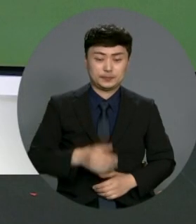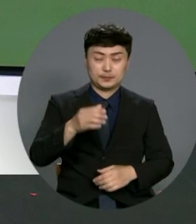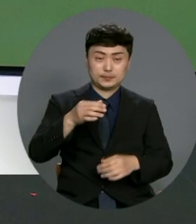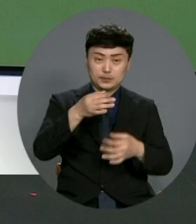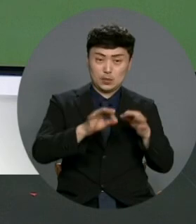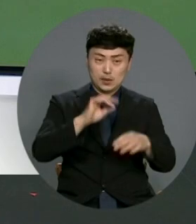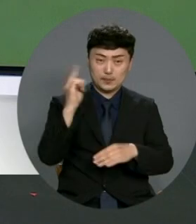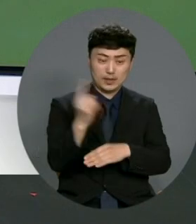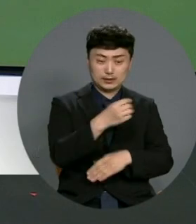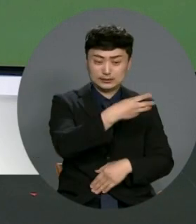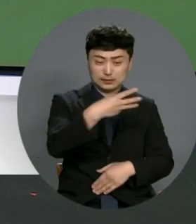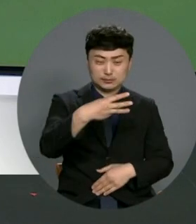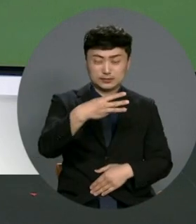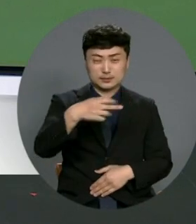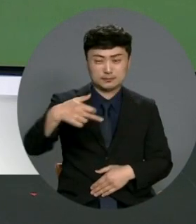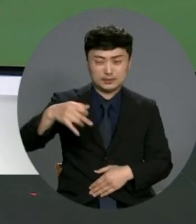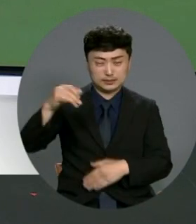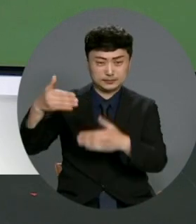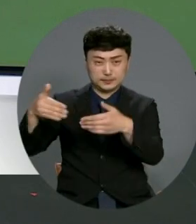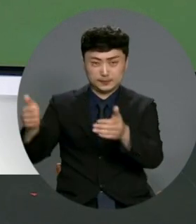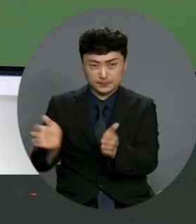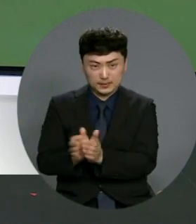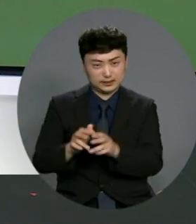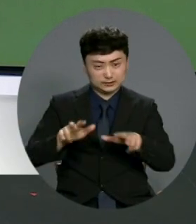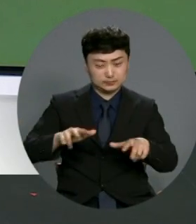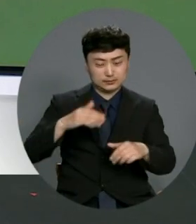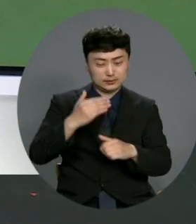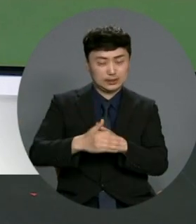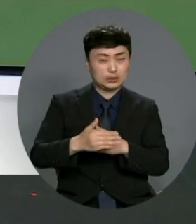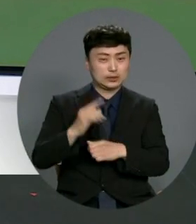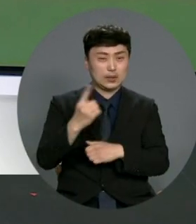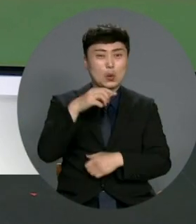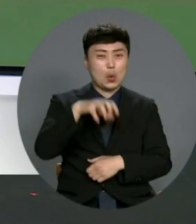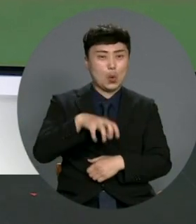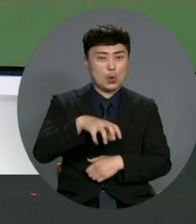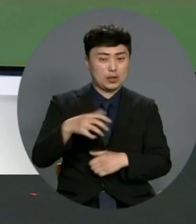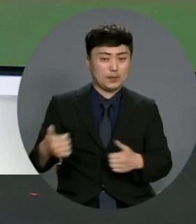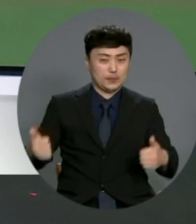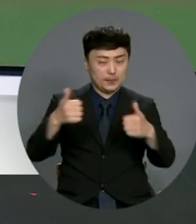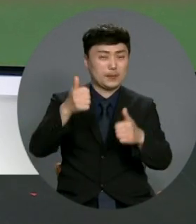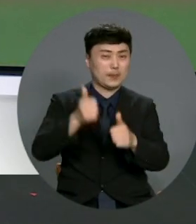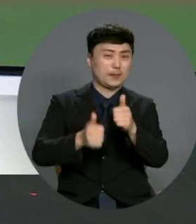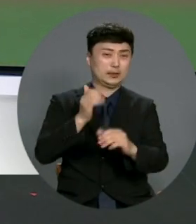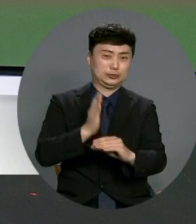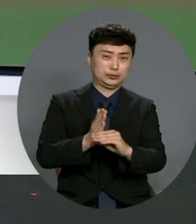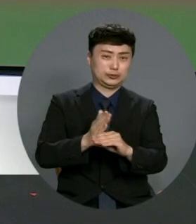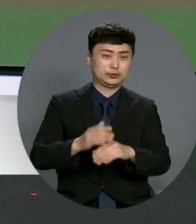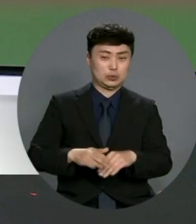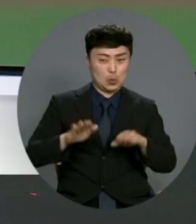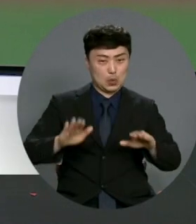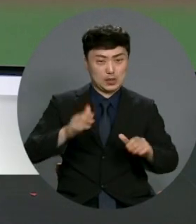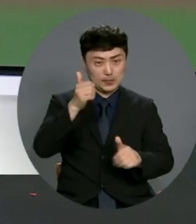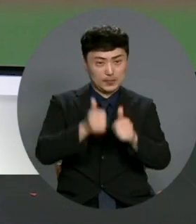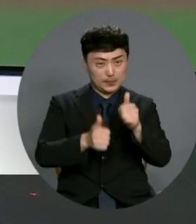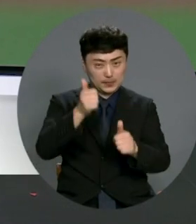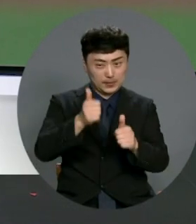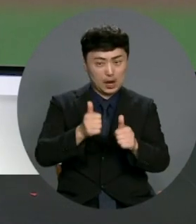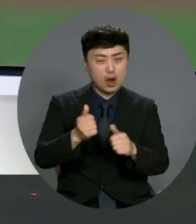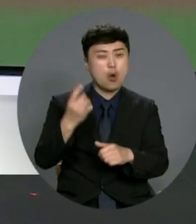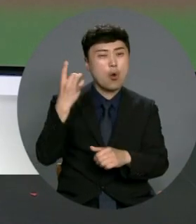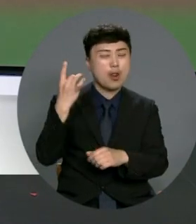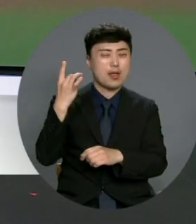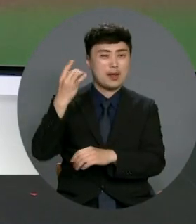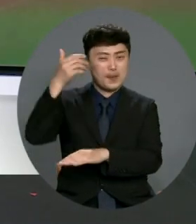프로야구 삼성과 키움의 맞대결이 지금 대구 삼성 라이온즈파크에서 펼쳐지고 있습니다. 오늘 경기는 마무리 오승환